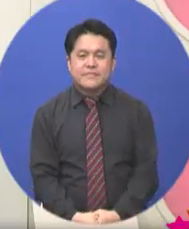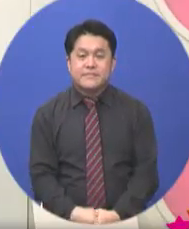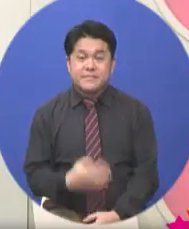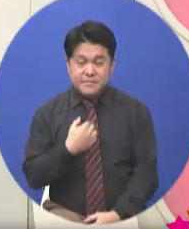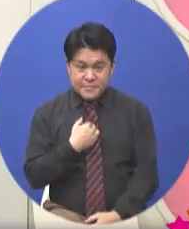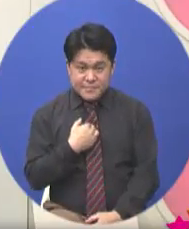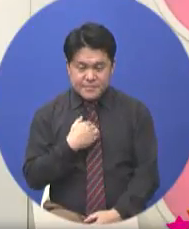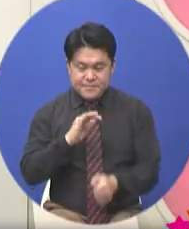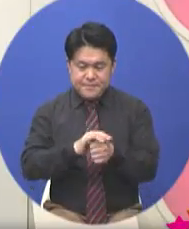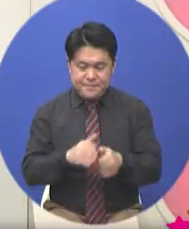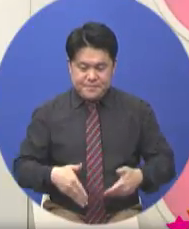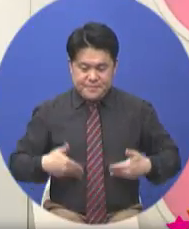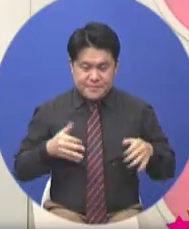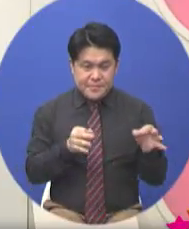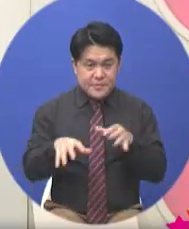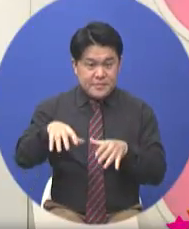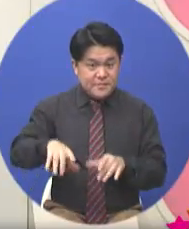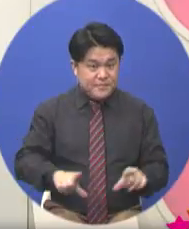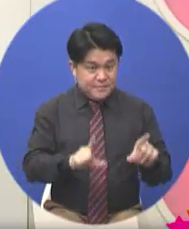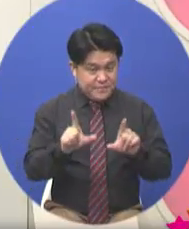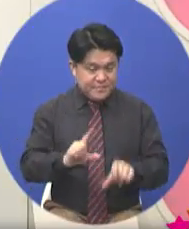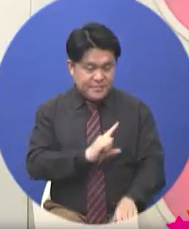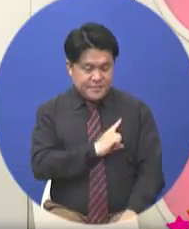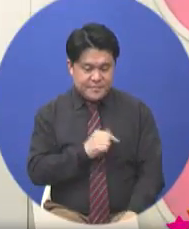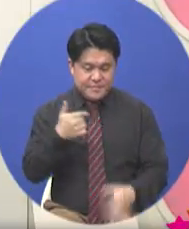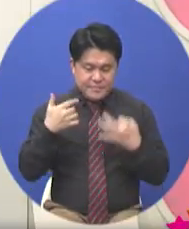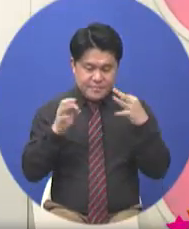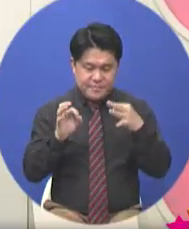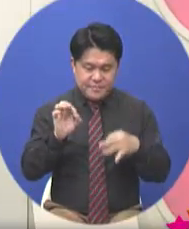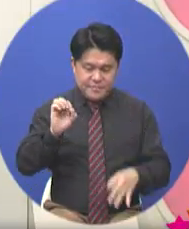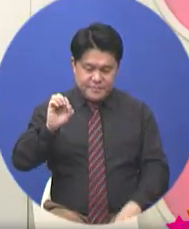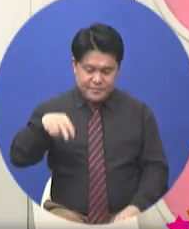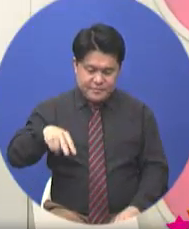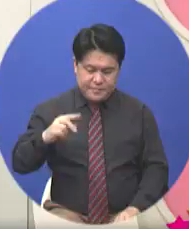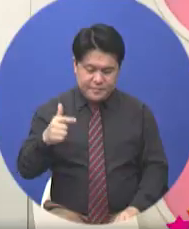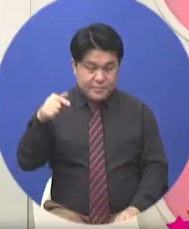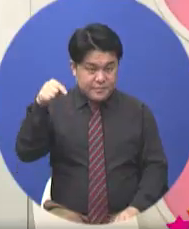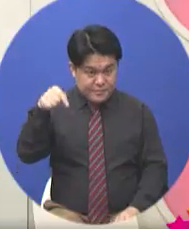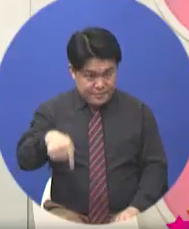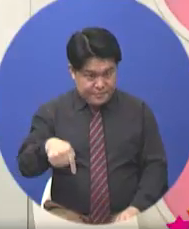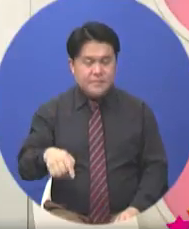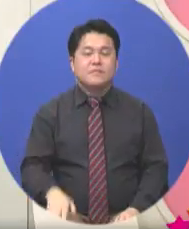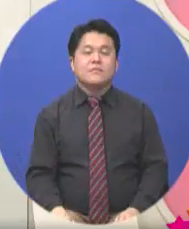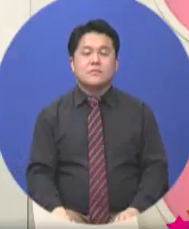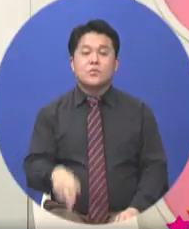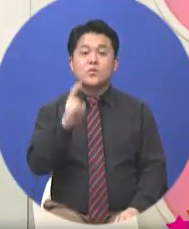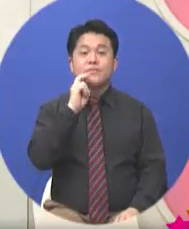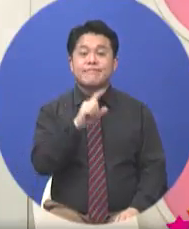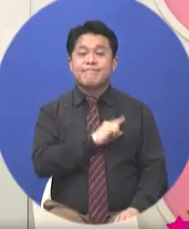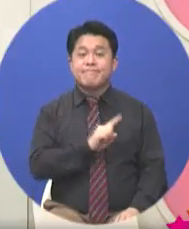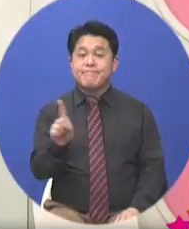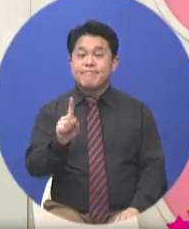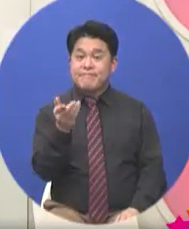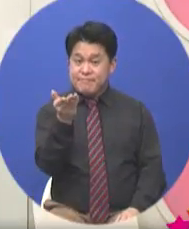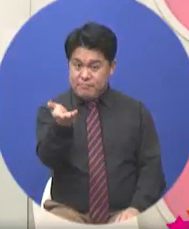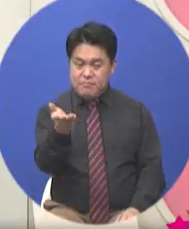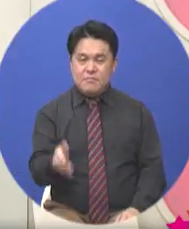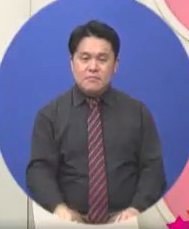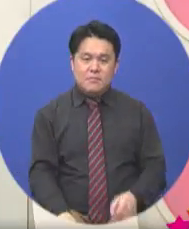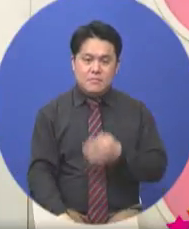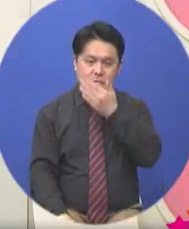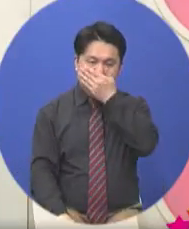아 경남 김해 사는 김윤구입니다. 네. 네. 오늘 어떤 노래